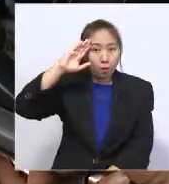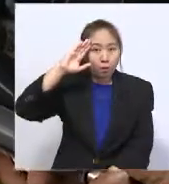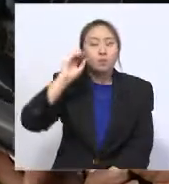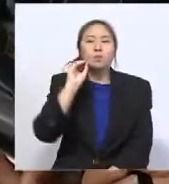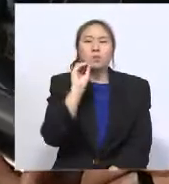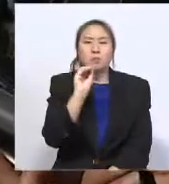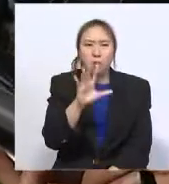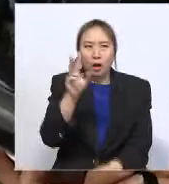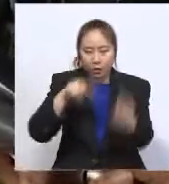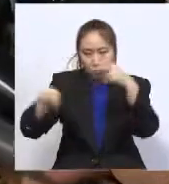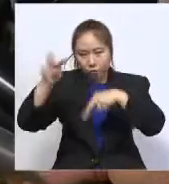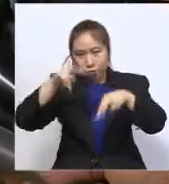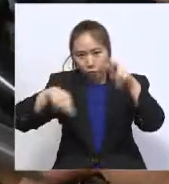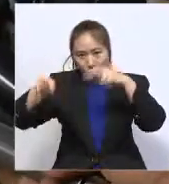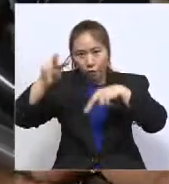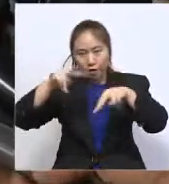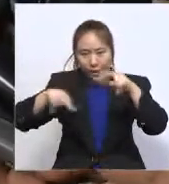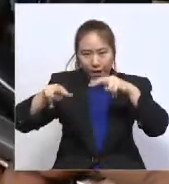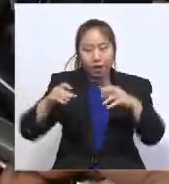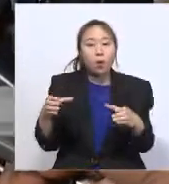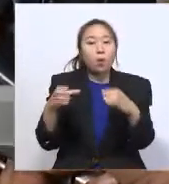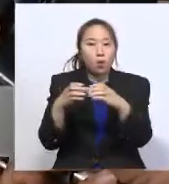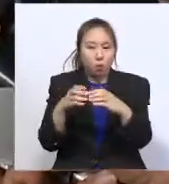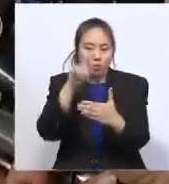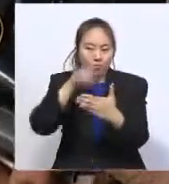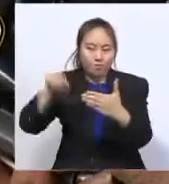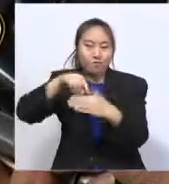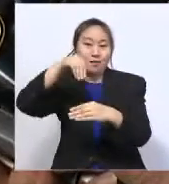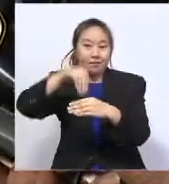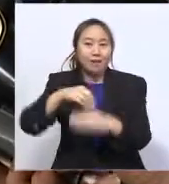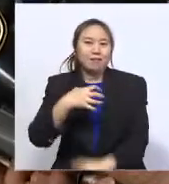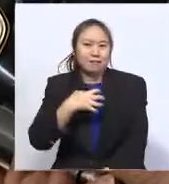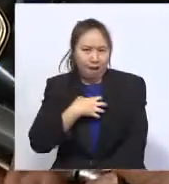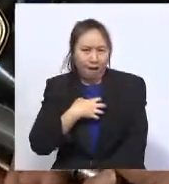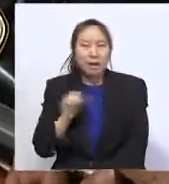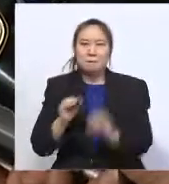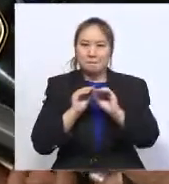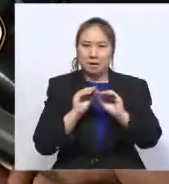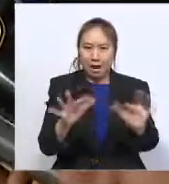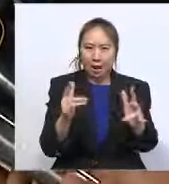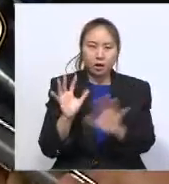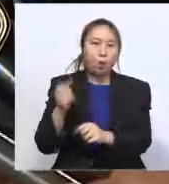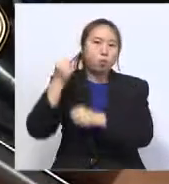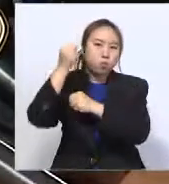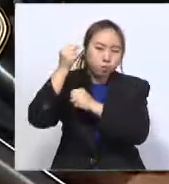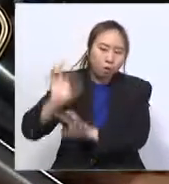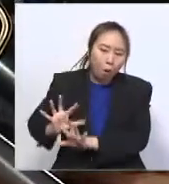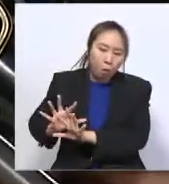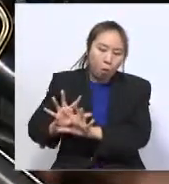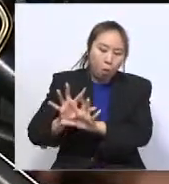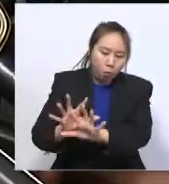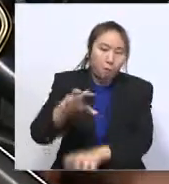านได้ระบุถึงมาตรการดูแลการเคลื่อนไหวของกลุ่มคนอยากเลือกตั้งที่ประกาศนะคะว่าจะเดินขบวนมายังทำเนียบรัฐบาล